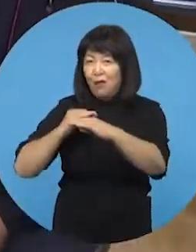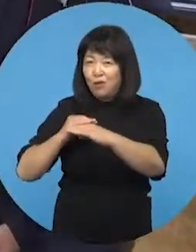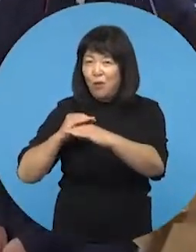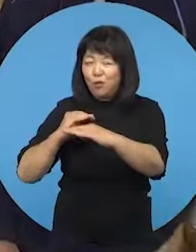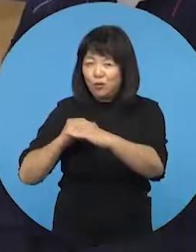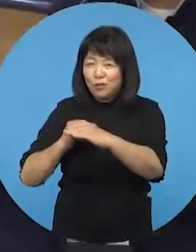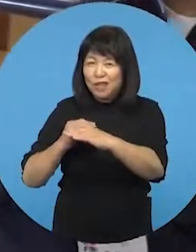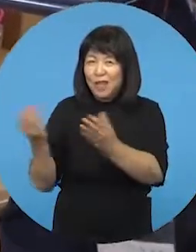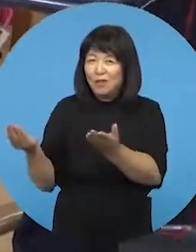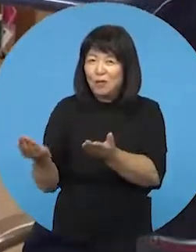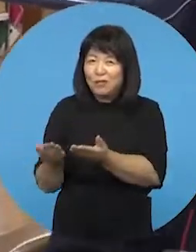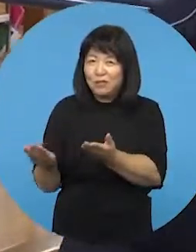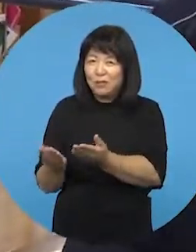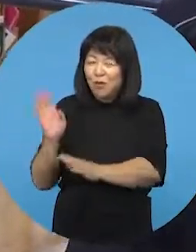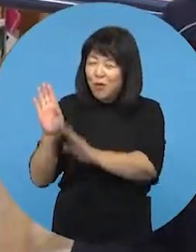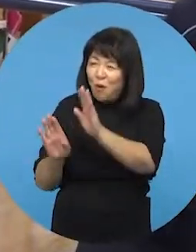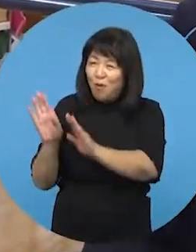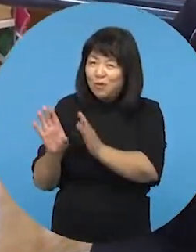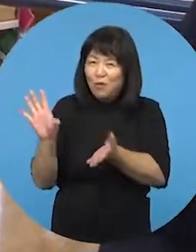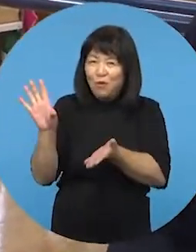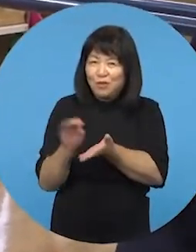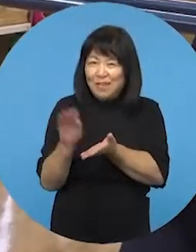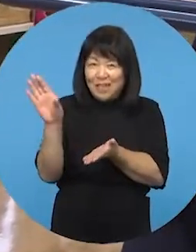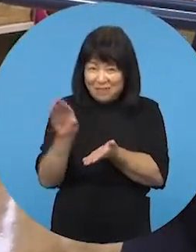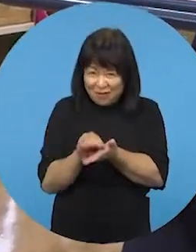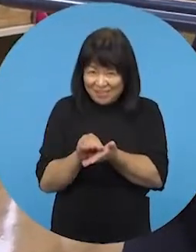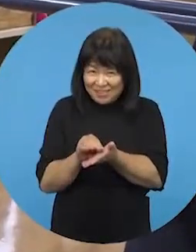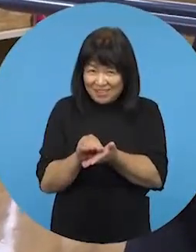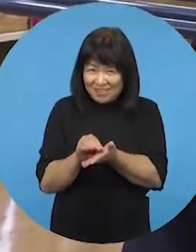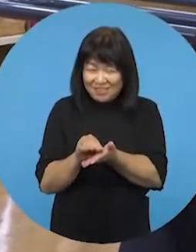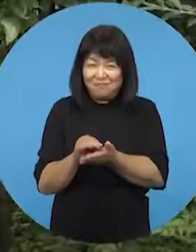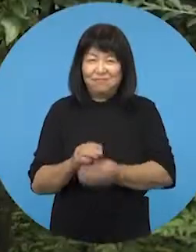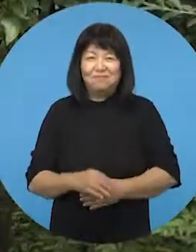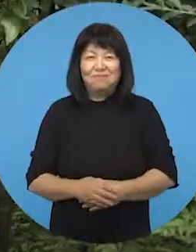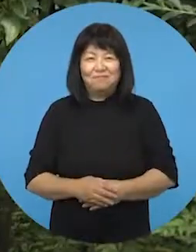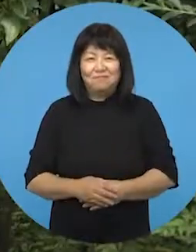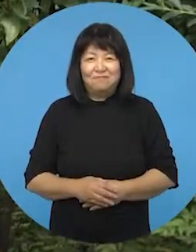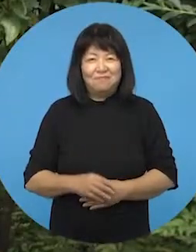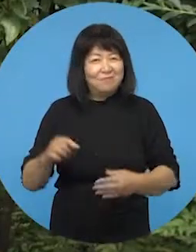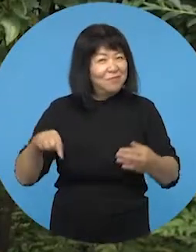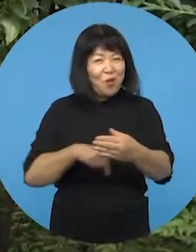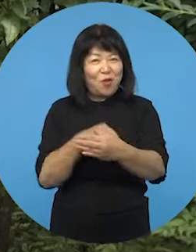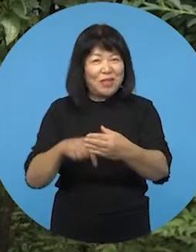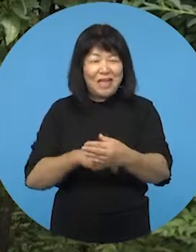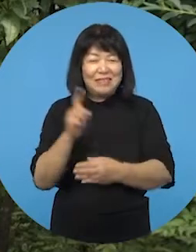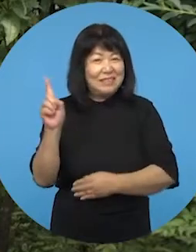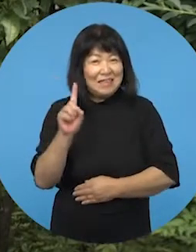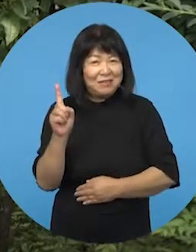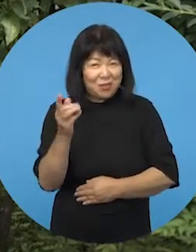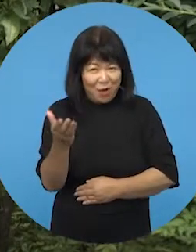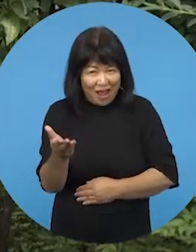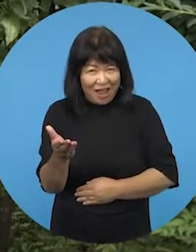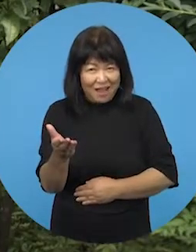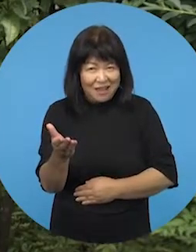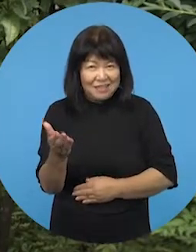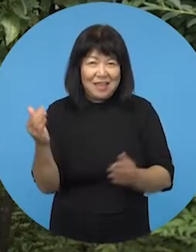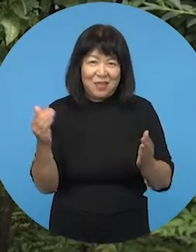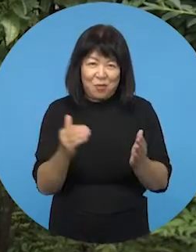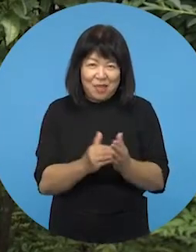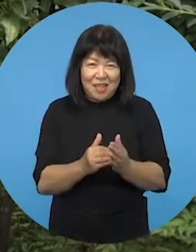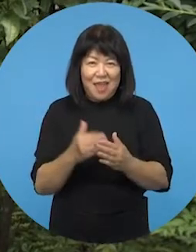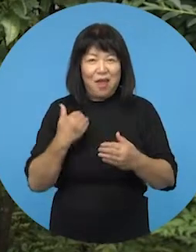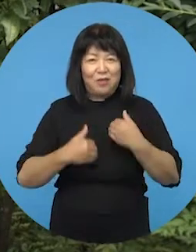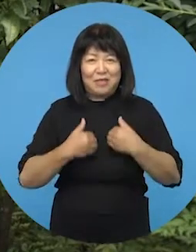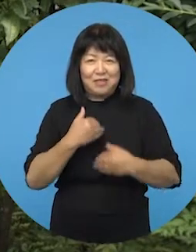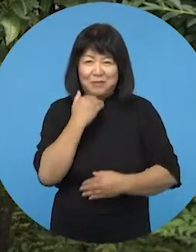加している同級生の取材を行います。さあ一体どんな一日になるんでしょうか。最後までごゆ